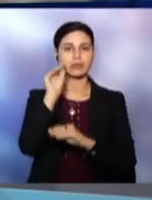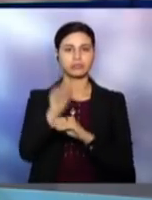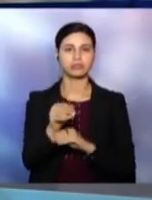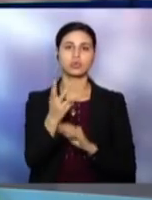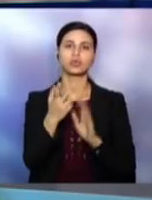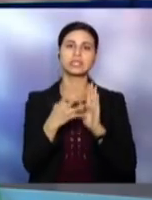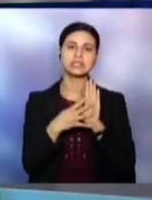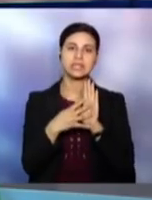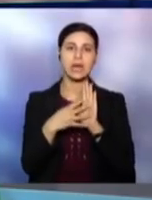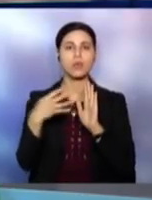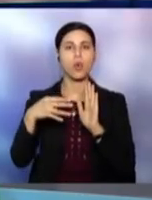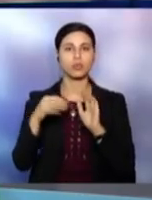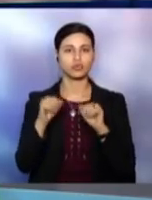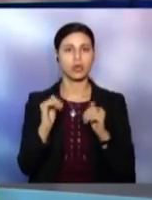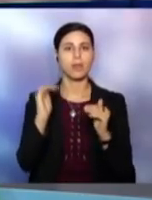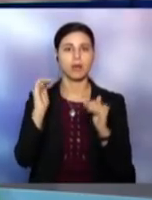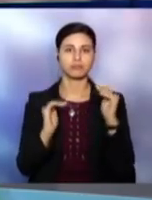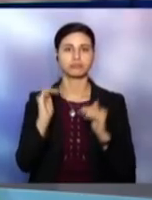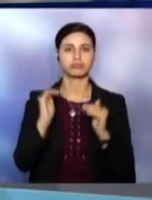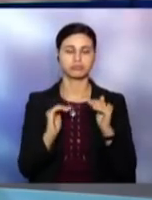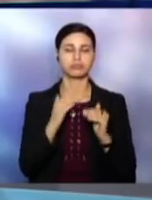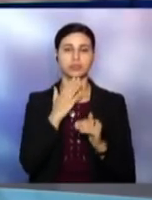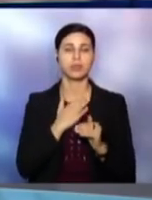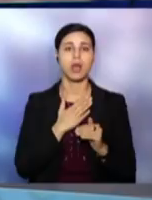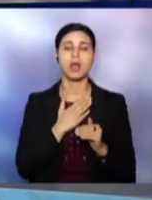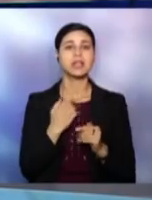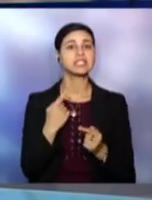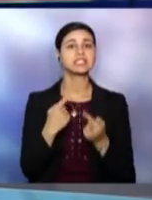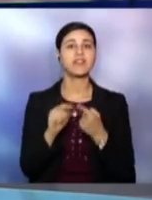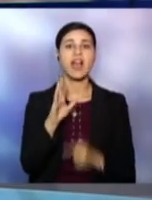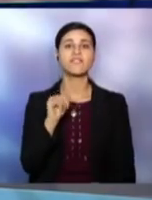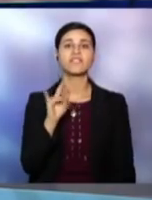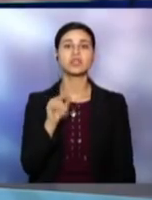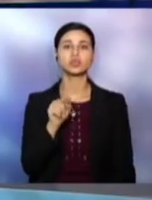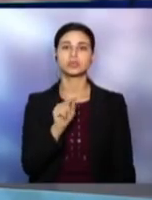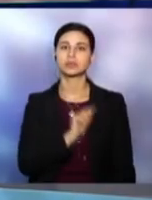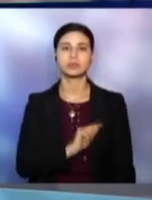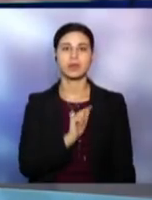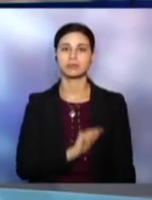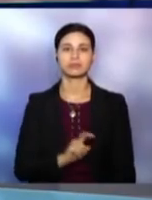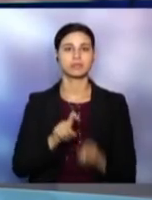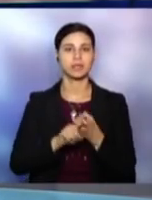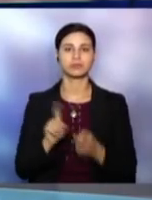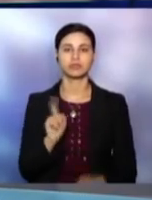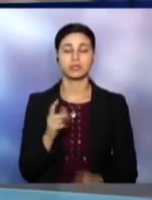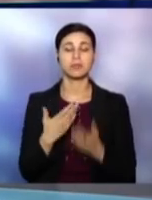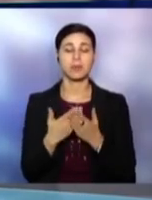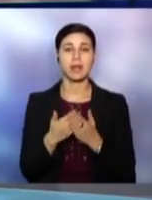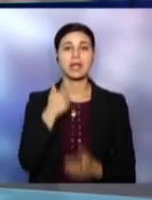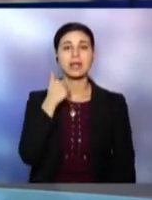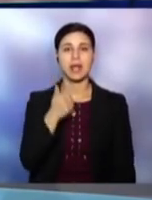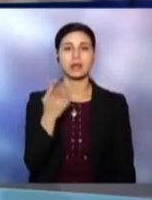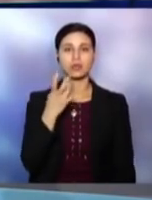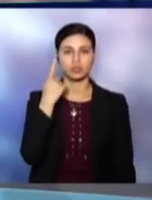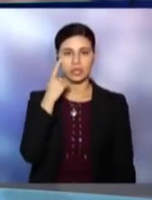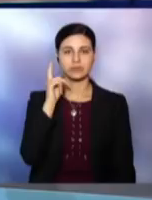არის 39-40 გრადუსამდე. არ არის სხვა ვირუსული ინფექციის დამახასიათებელი ნიშნები. ეს ძალიან კარგად განასხვავებს ხოლმე,